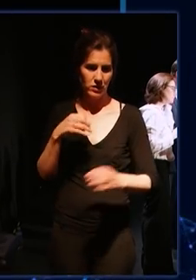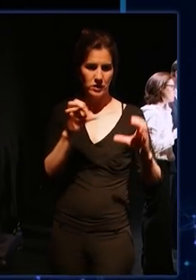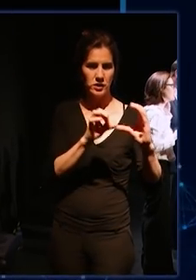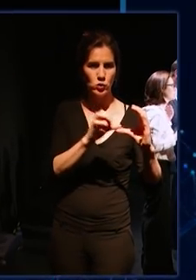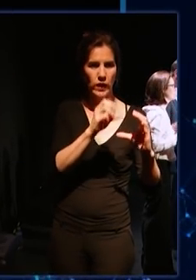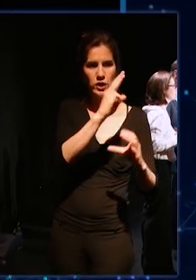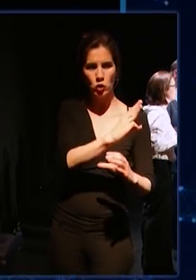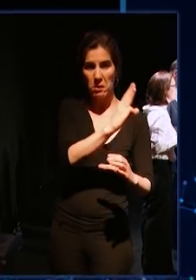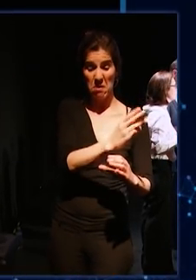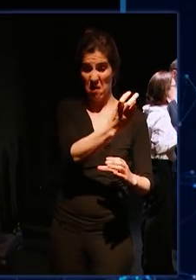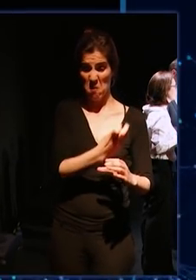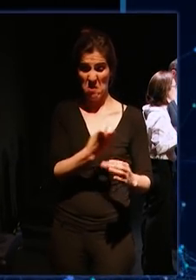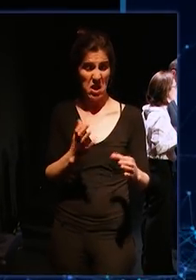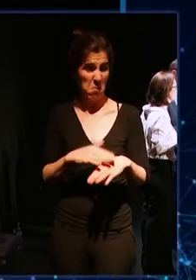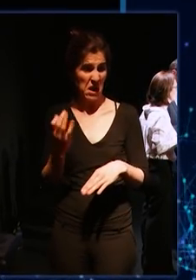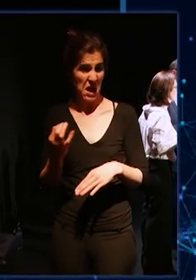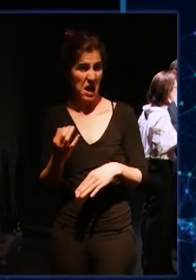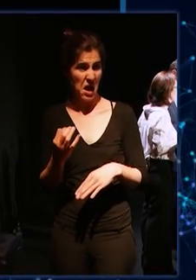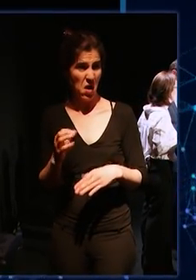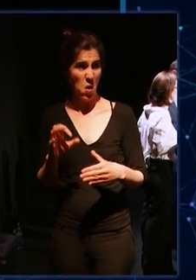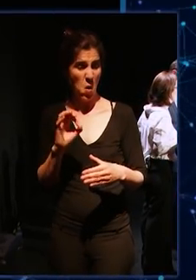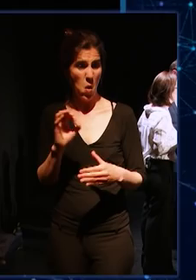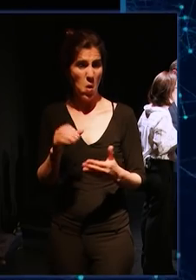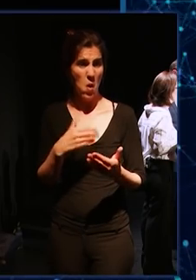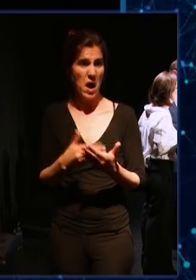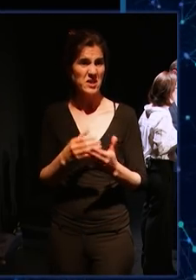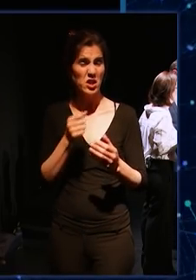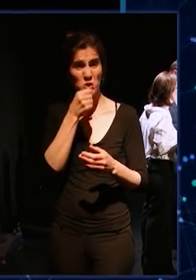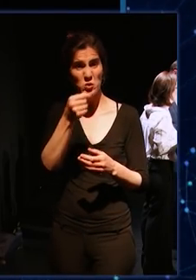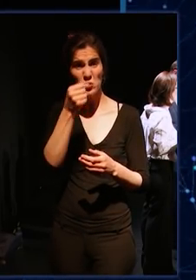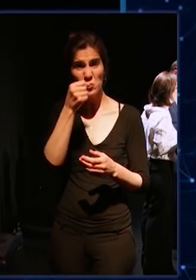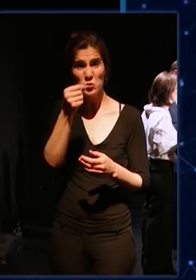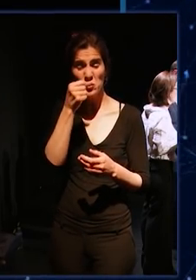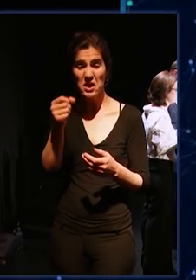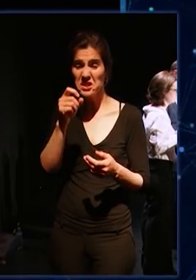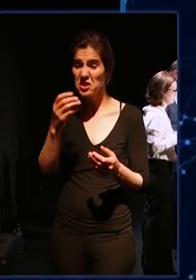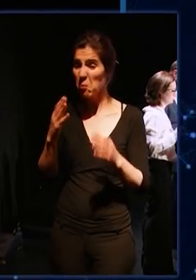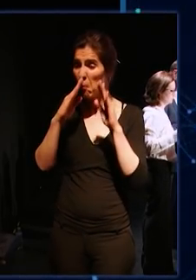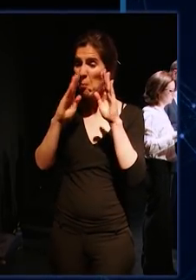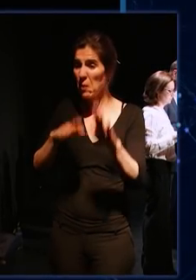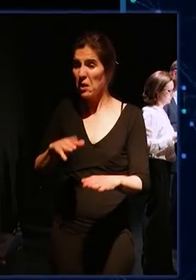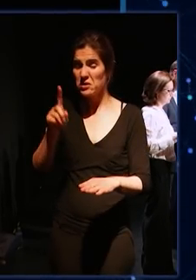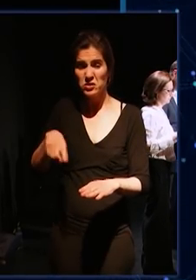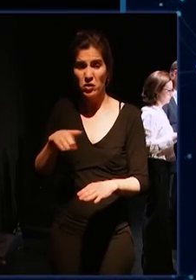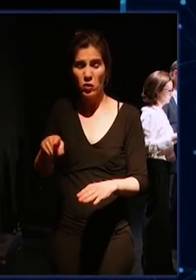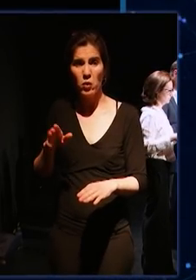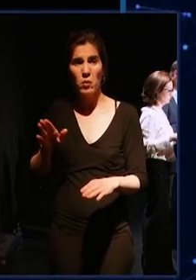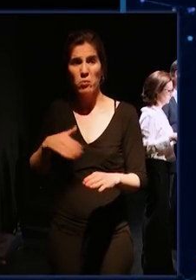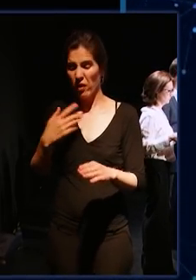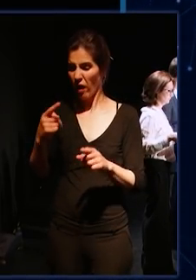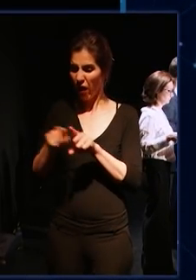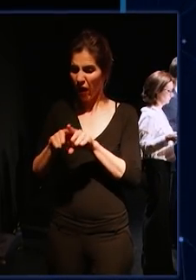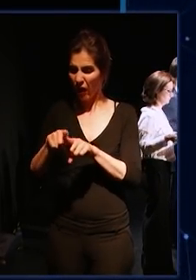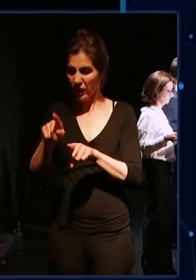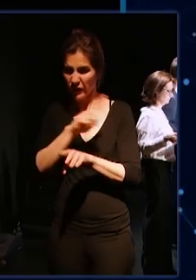PP, doncs, o fins i tot, no sé si els socialistes estareu per aquesta cosa, ens hi posareu pegues. Hem